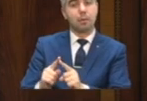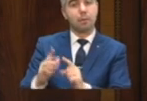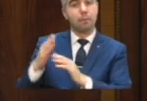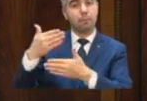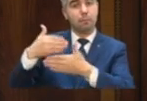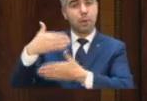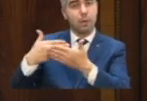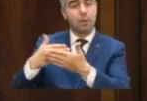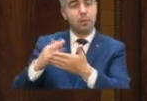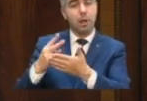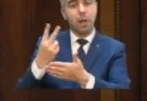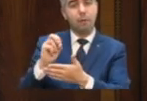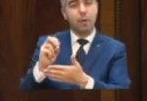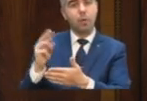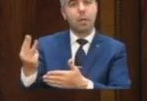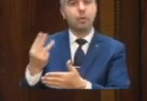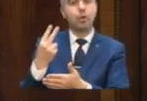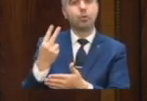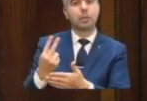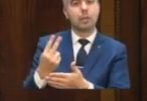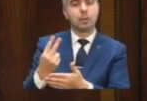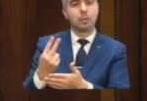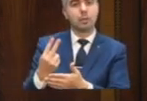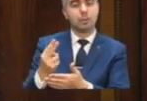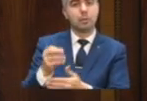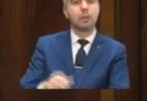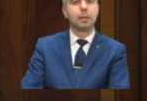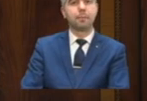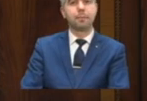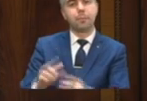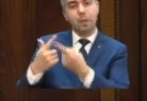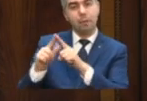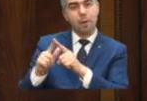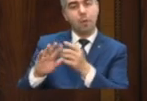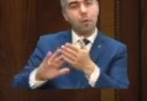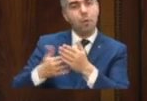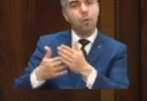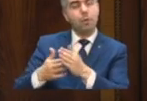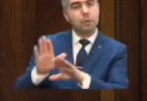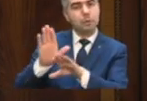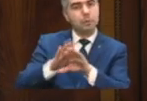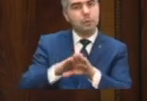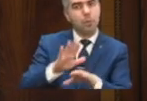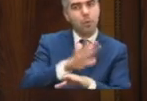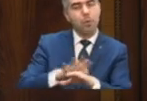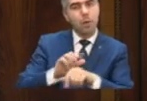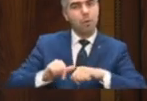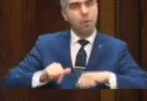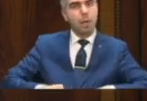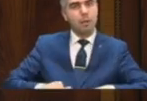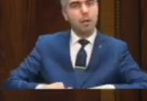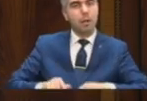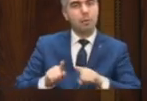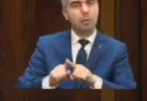إلا بعد سنة 2023. كما أن مختلف القطاعات مدعوة إلى دعم هذا القطاع وعلى رأسهم